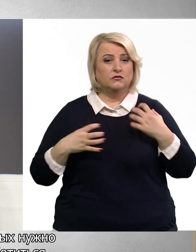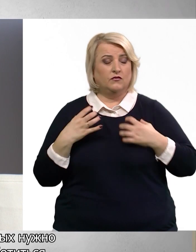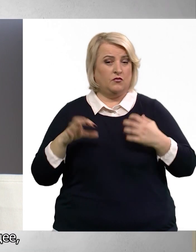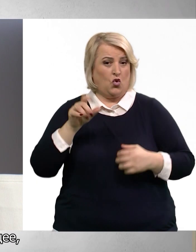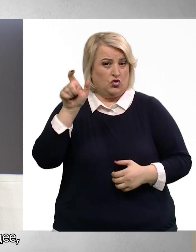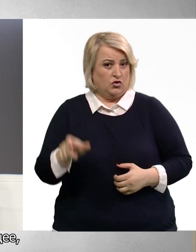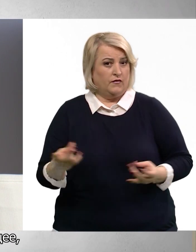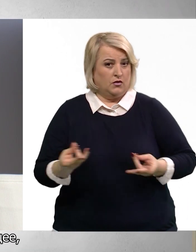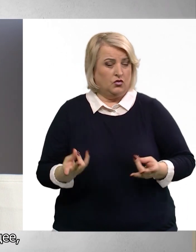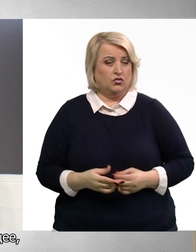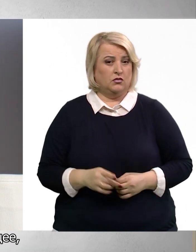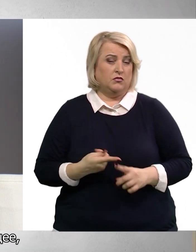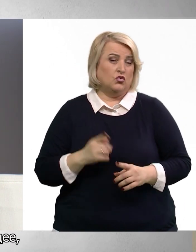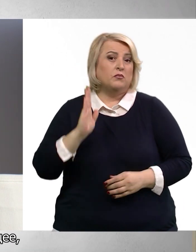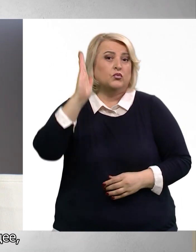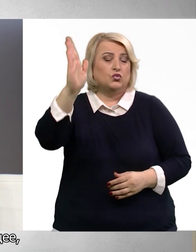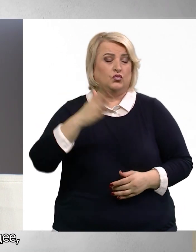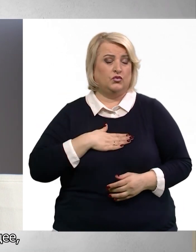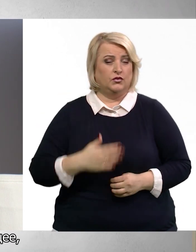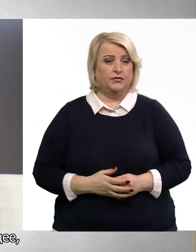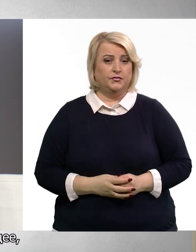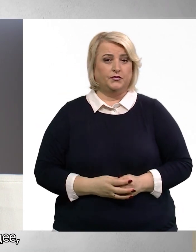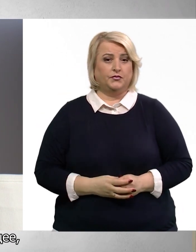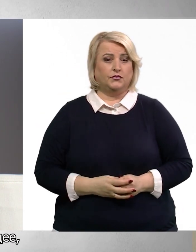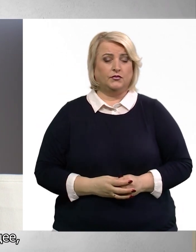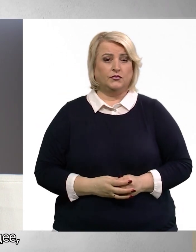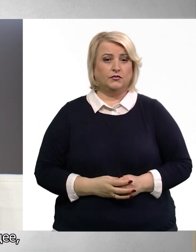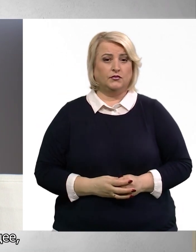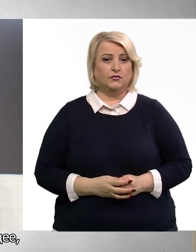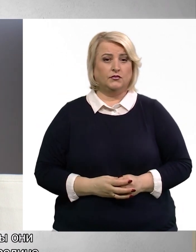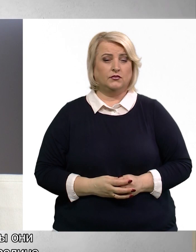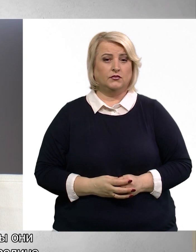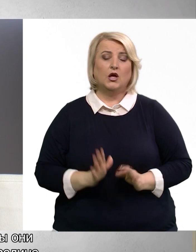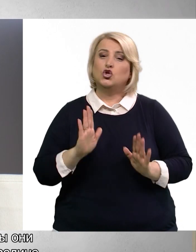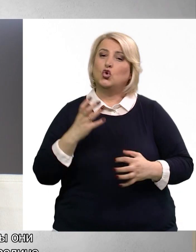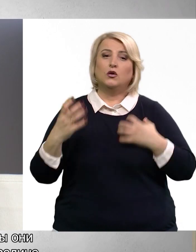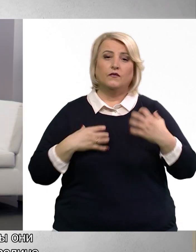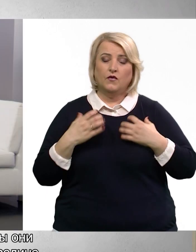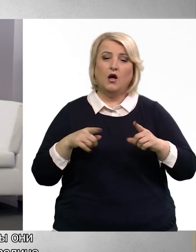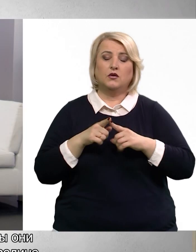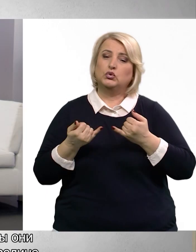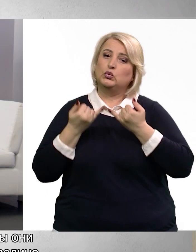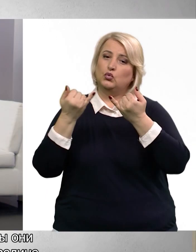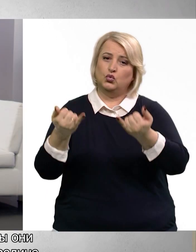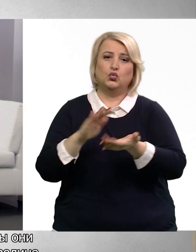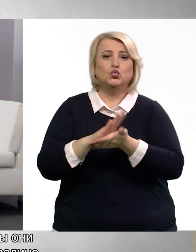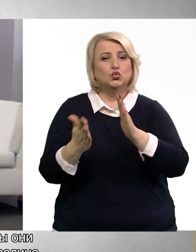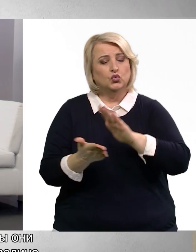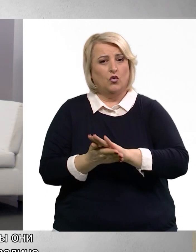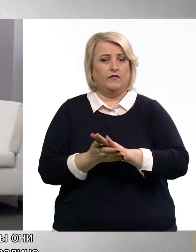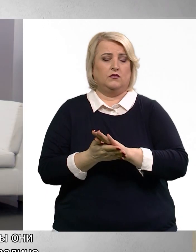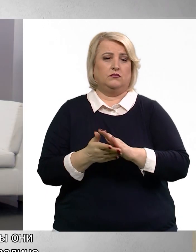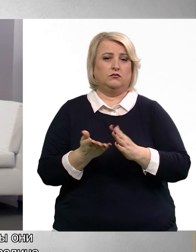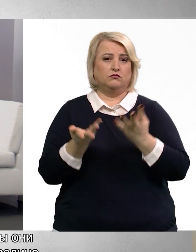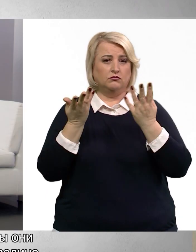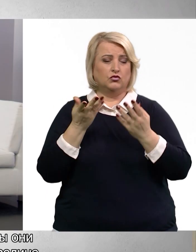cea mai mare grijă de ea, pentru că asta este viitorul, și nu numai că să avem grijă, dar să creăm și condiții ca ei totuși să se dezvolte